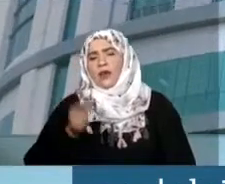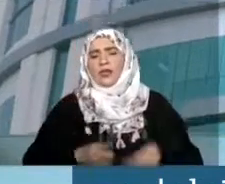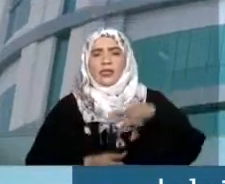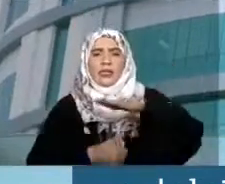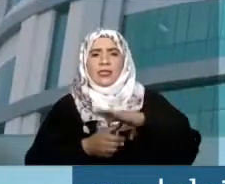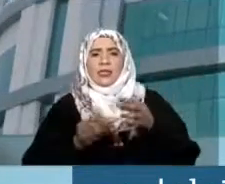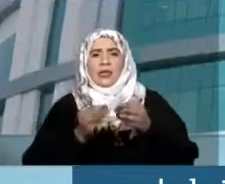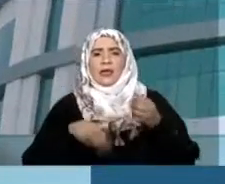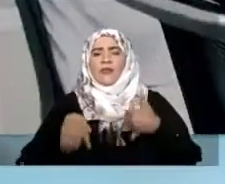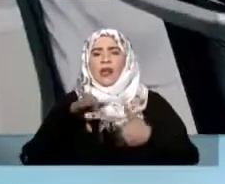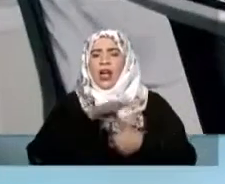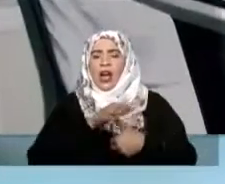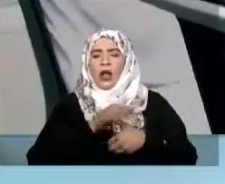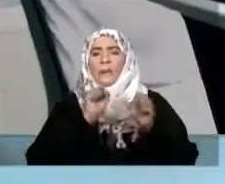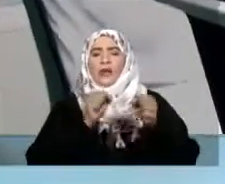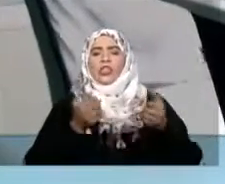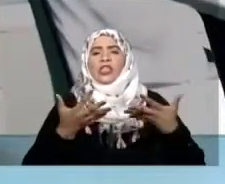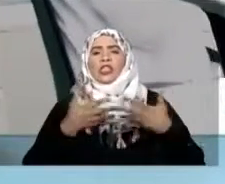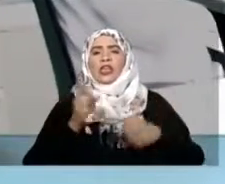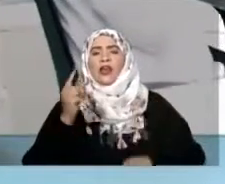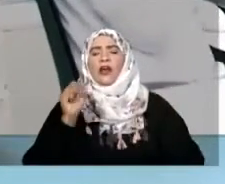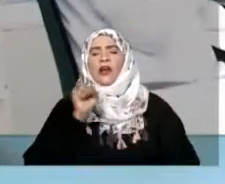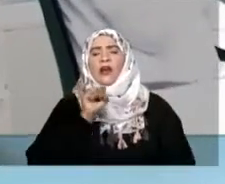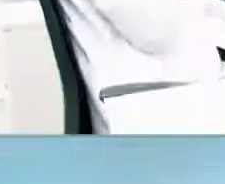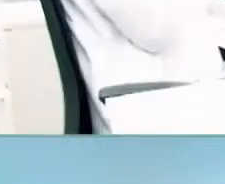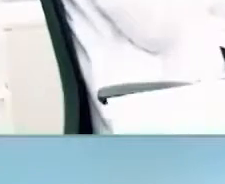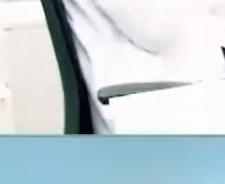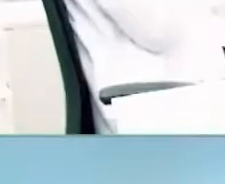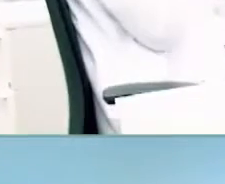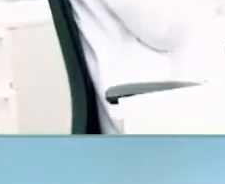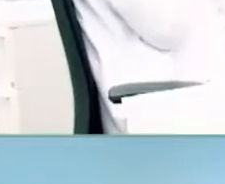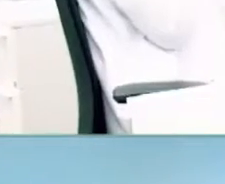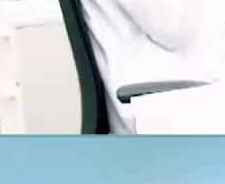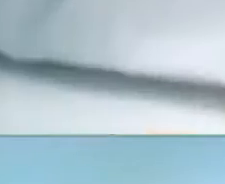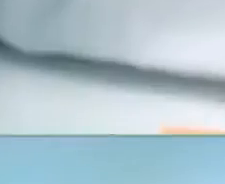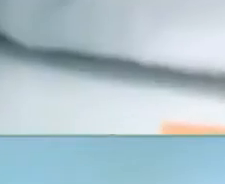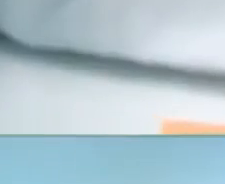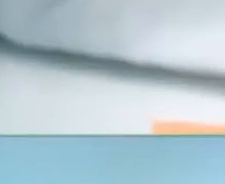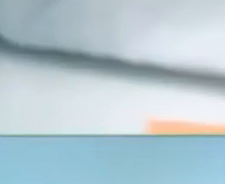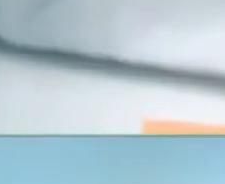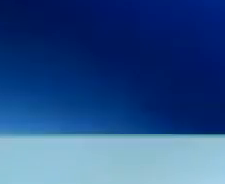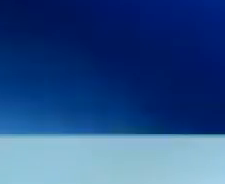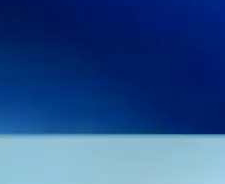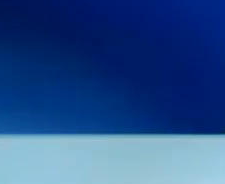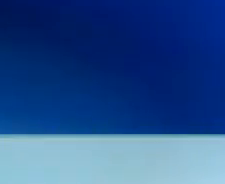للهيئة العامة للتخصيص والشراكة، شكرا لك على هذه المعلومات. شكرا لك.